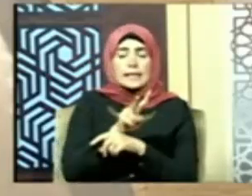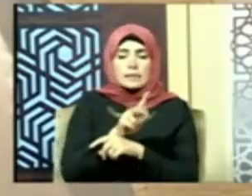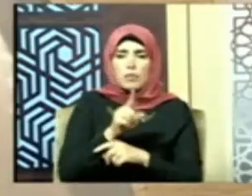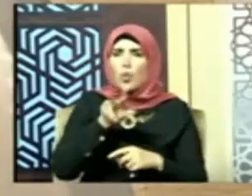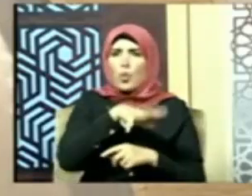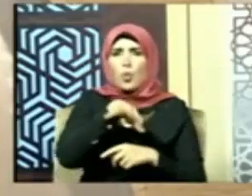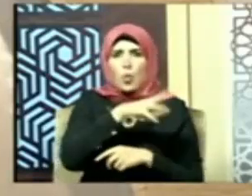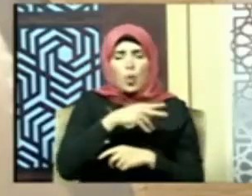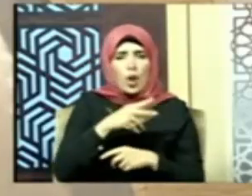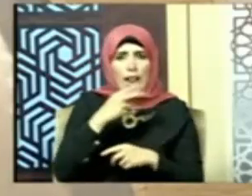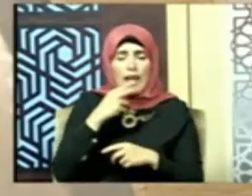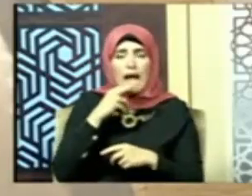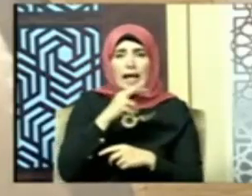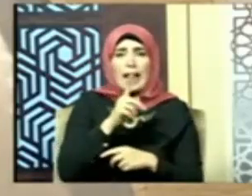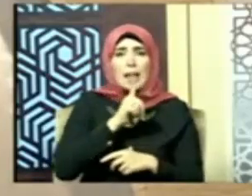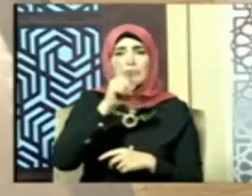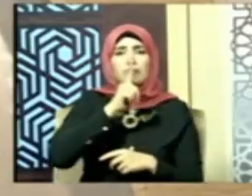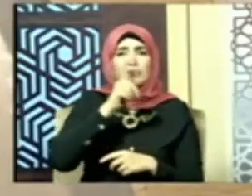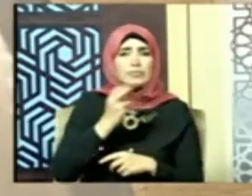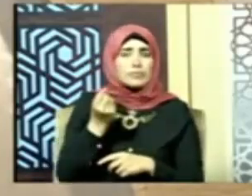وثورا وافتراء،